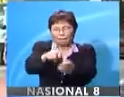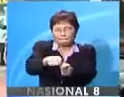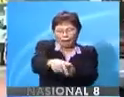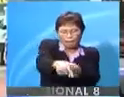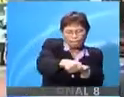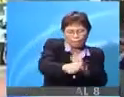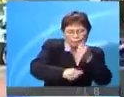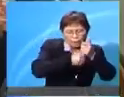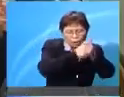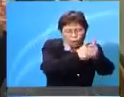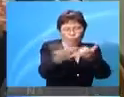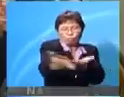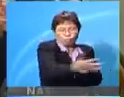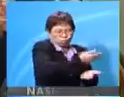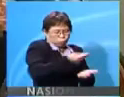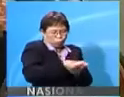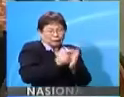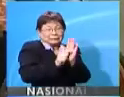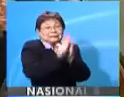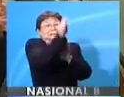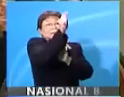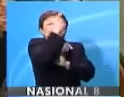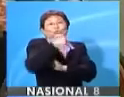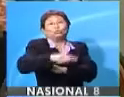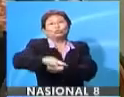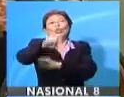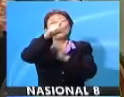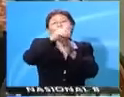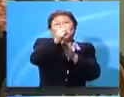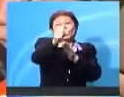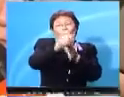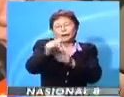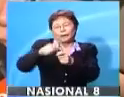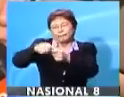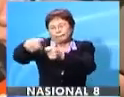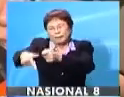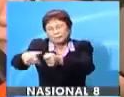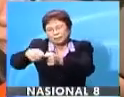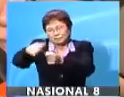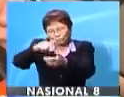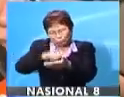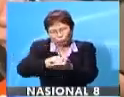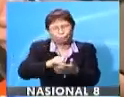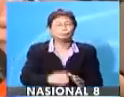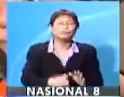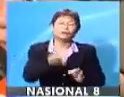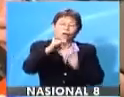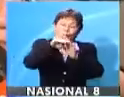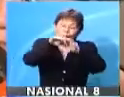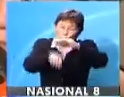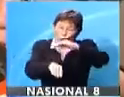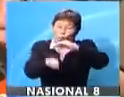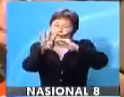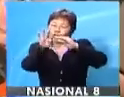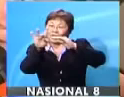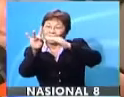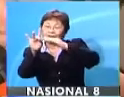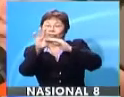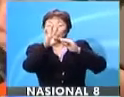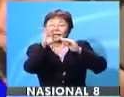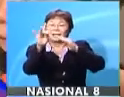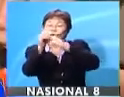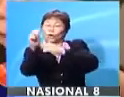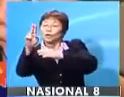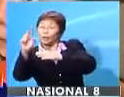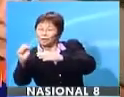perbelanjaan berasaskan pulangan bernilai tinggi untuk setiap ringgit yang dibelanjakan. It's lower than 48, that means we have to review the